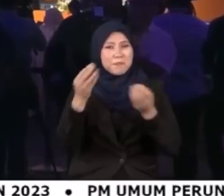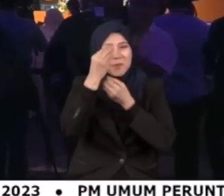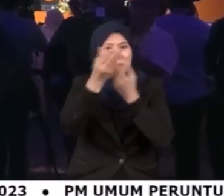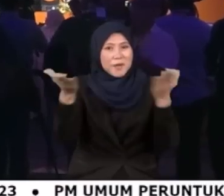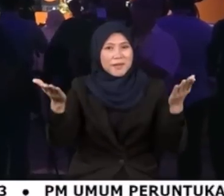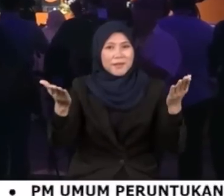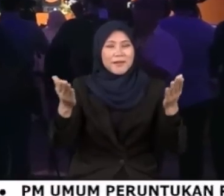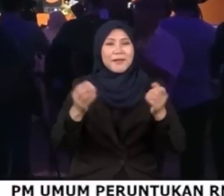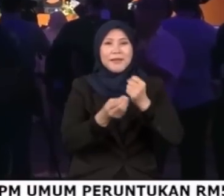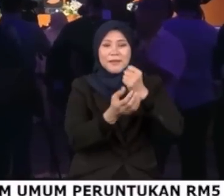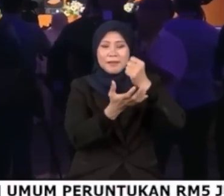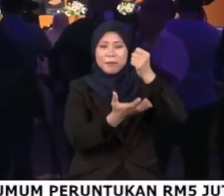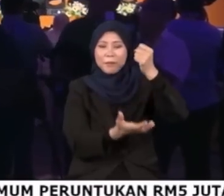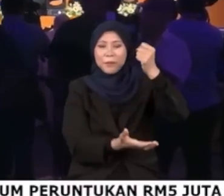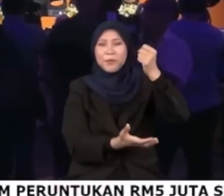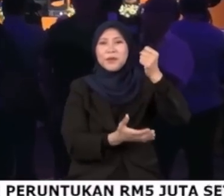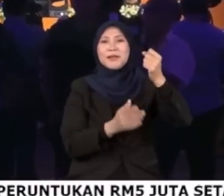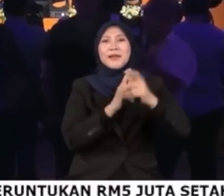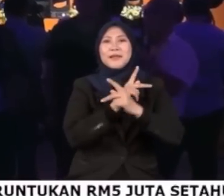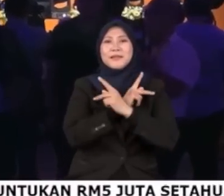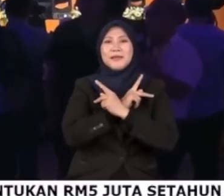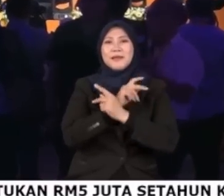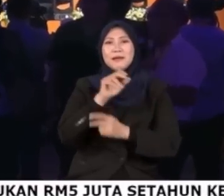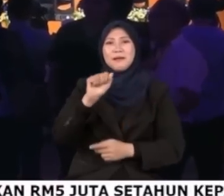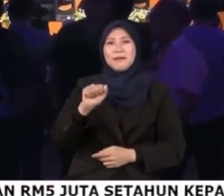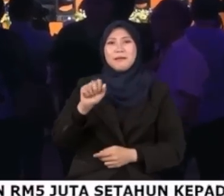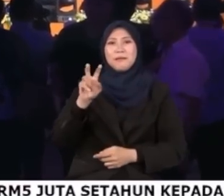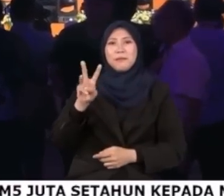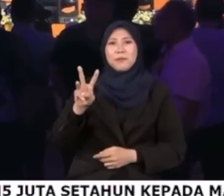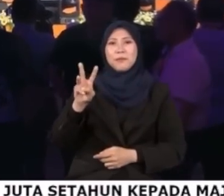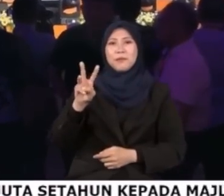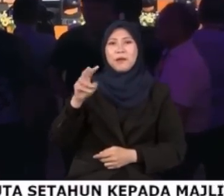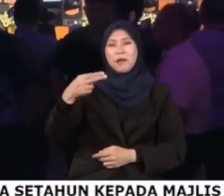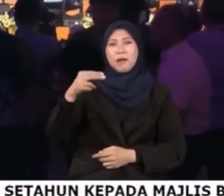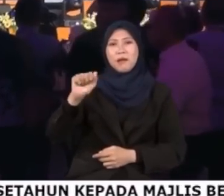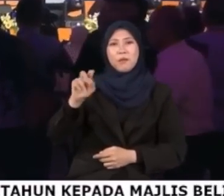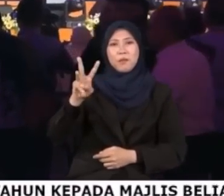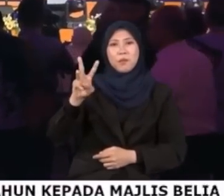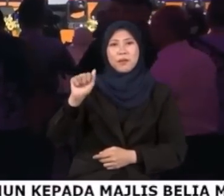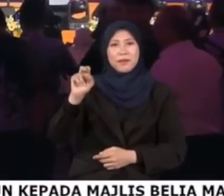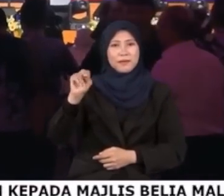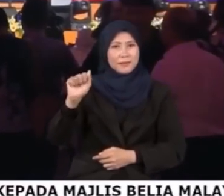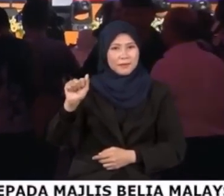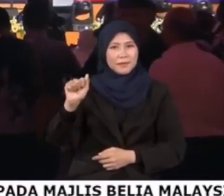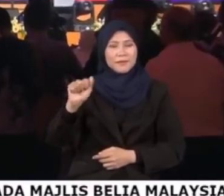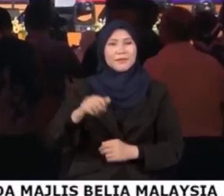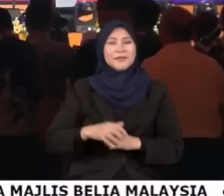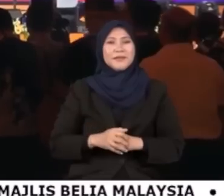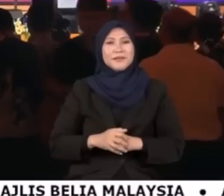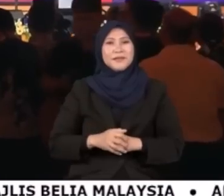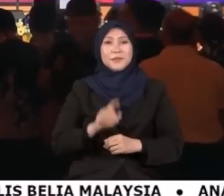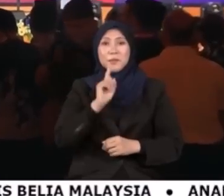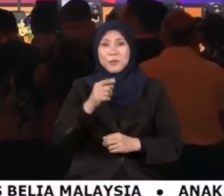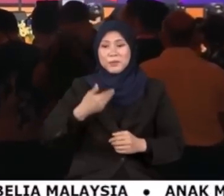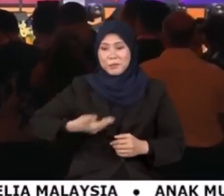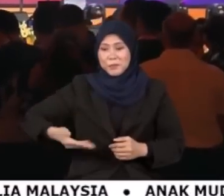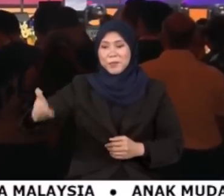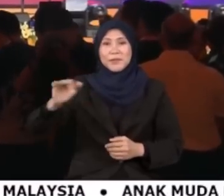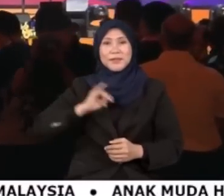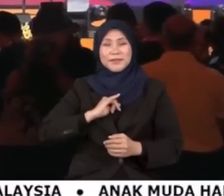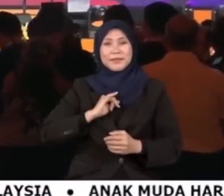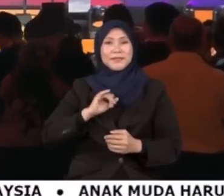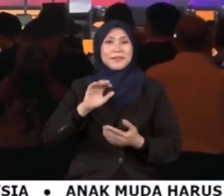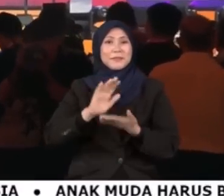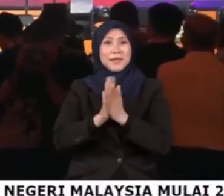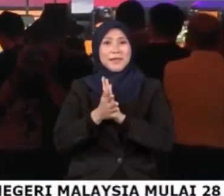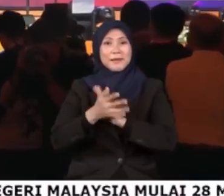tabung kasih hawana selalu Saya jawab Saya ingat saya diundang ini sebagai Perdana Menteri bukan Menteri